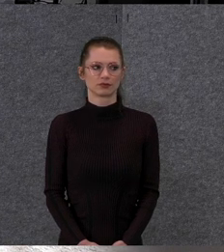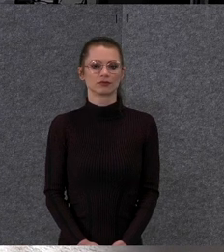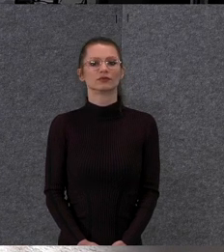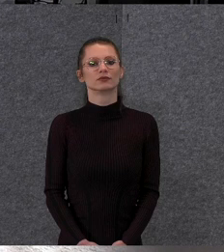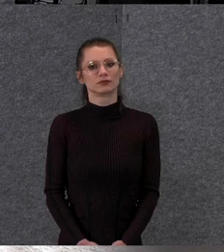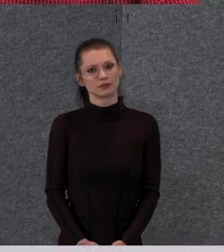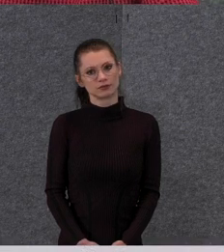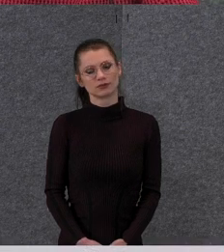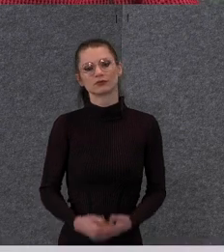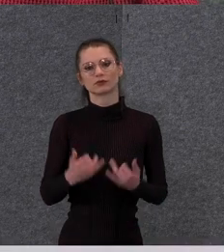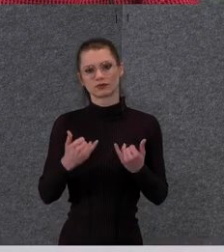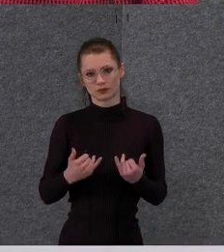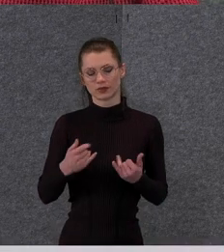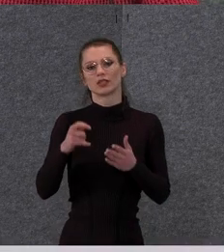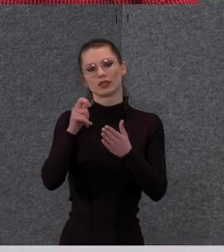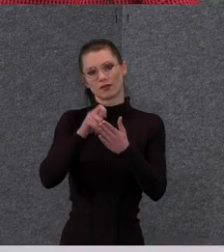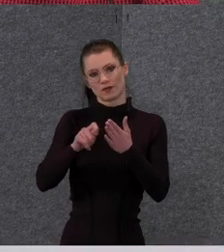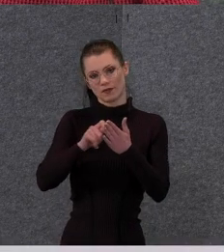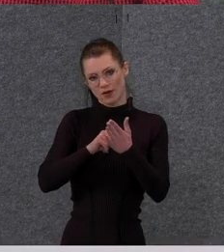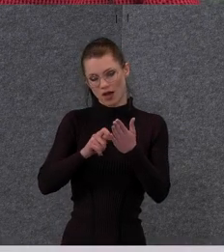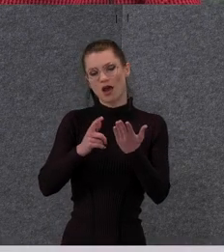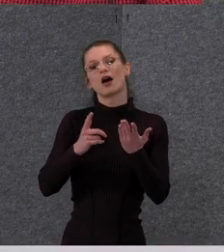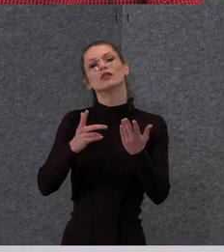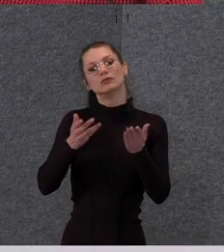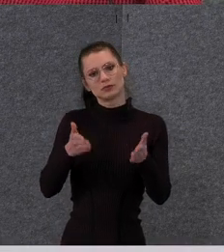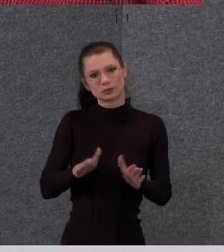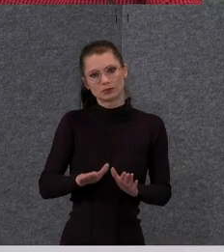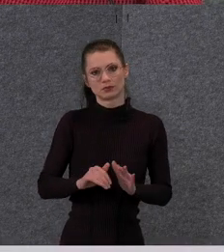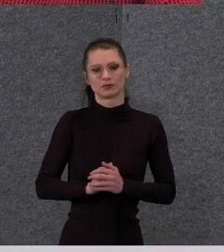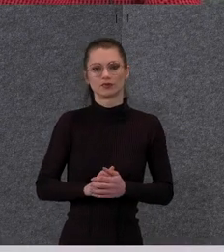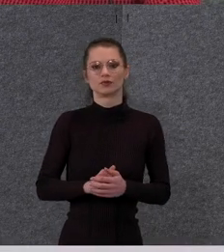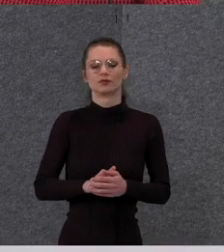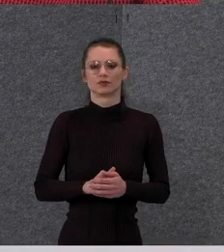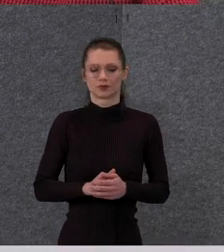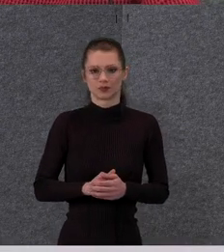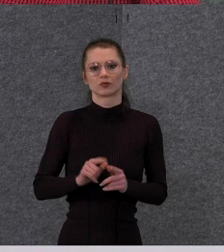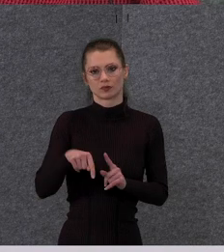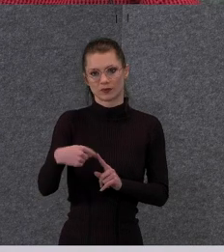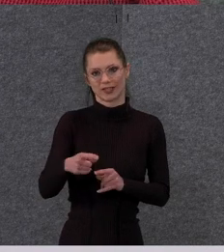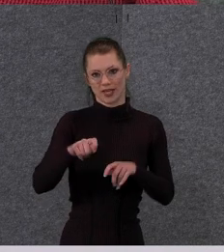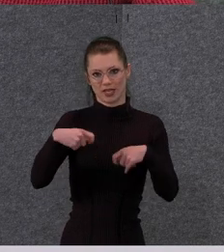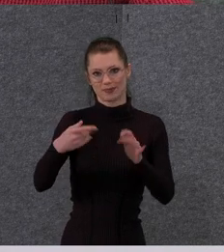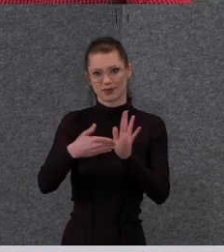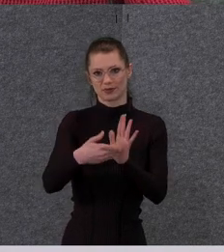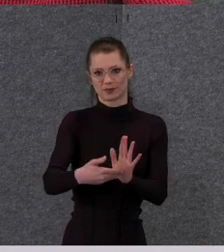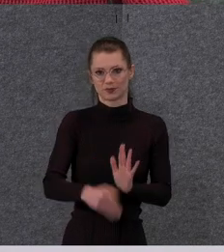Und damit schließe ich den Wahlgang und wir bereiten das Ergebnis auf, um es euch jetzt gleich zu präsentieren.